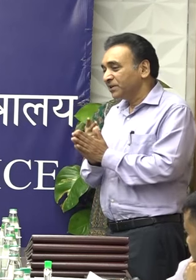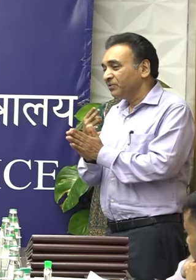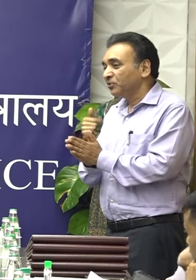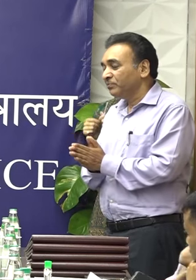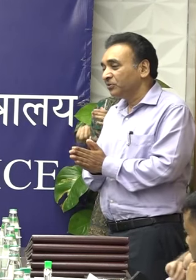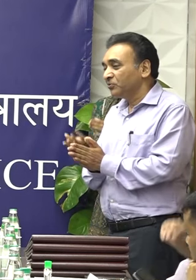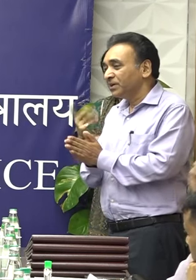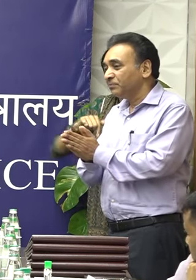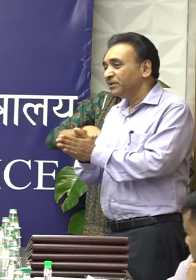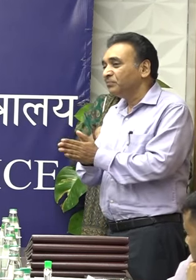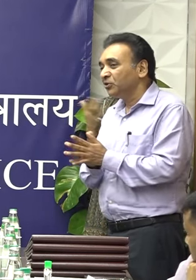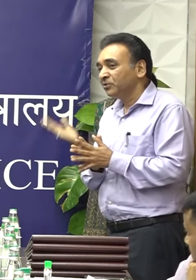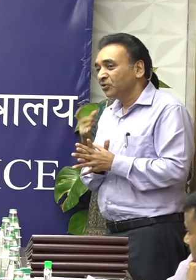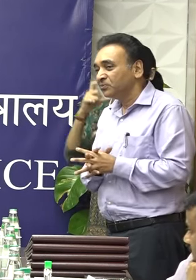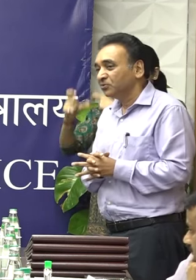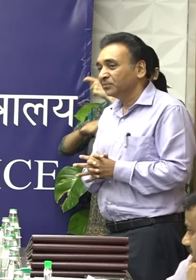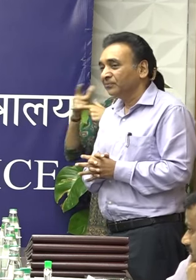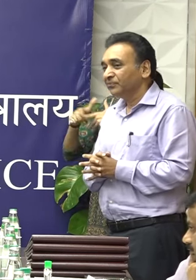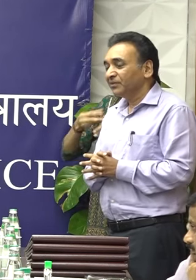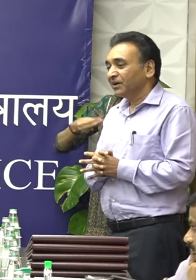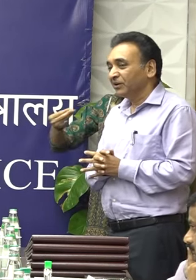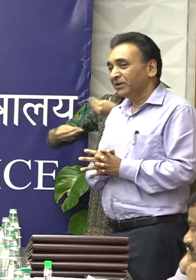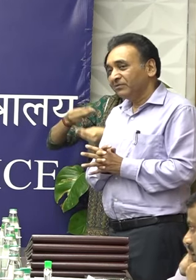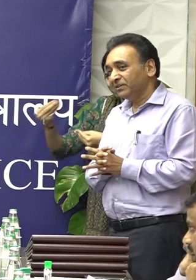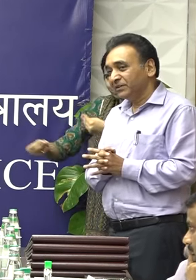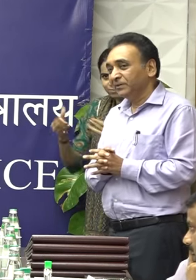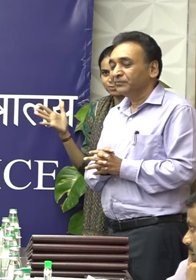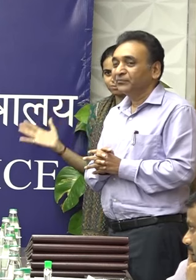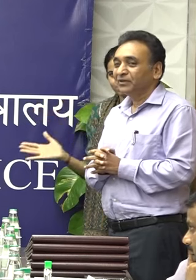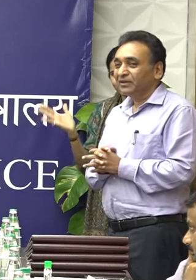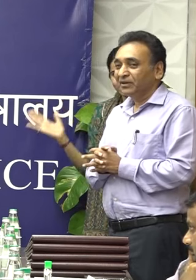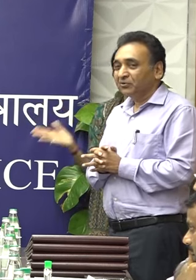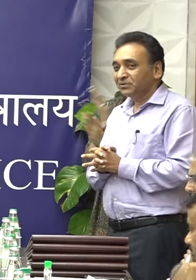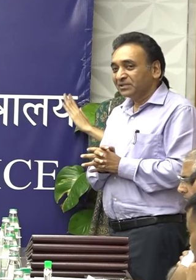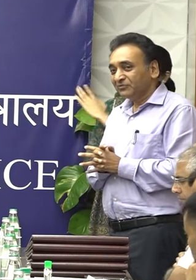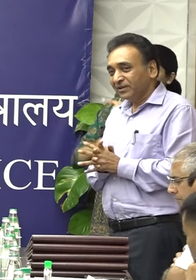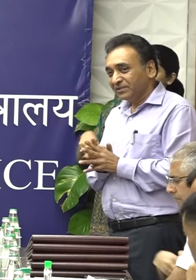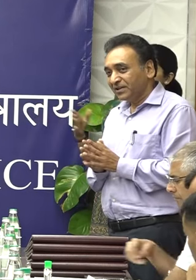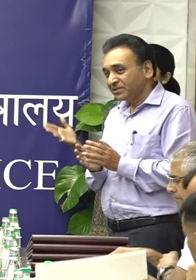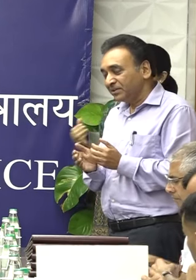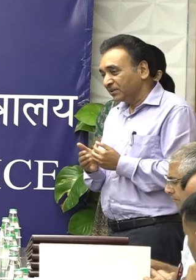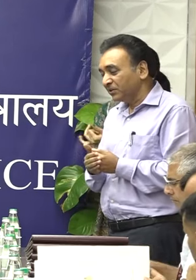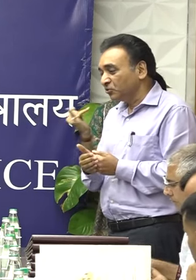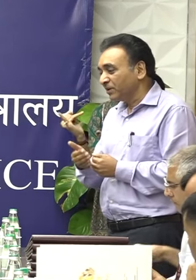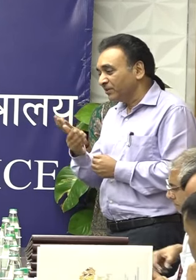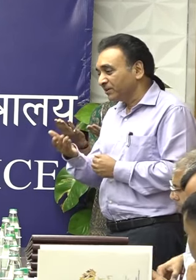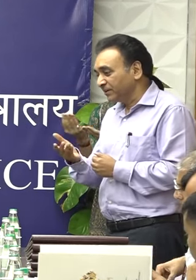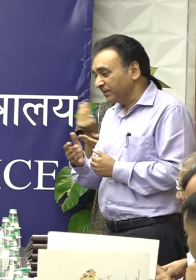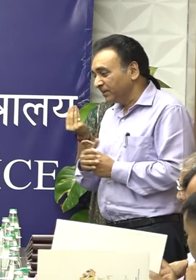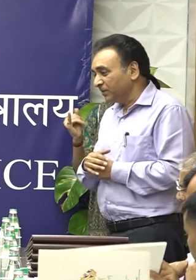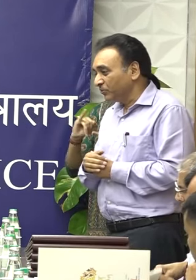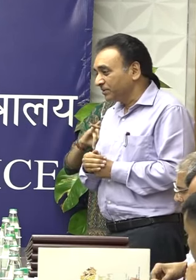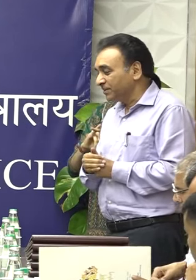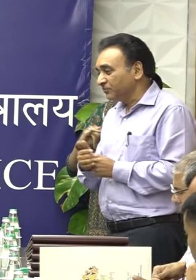एंटरप्रेन्योरशिप को, सेल्फ एम्प्लॉयमेंट को, या अपनी कंपनियों में जॉब्स को बढ़ावा दे रहे हैं. कुछ सर फिर हैं शैक्षणिक जो बढ़ावा